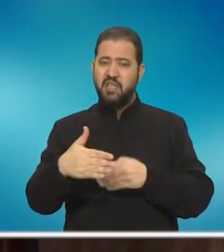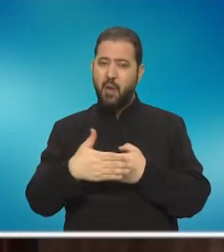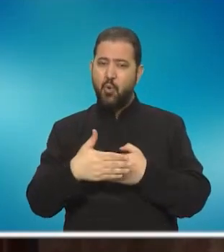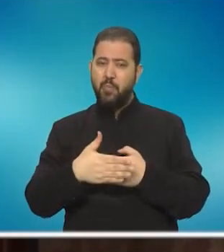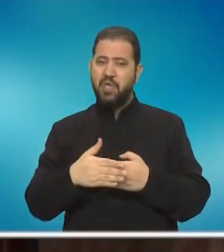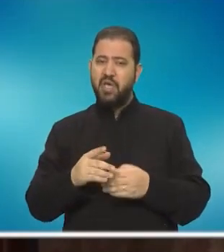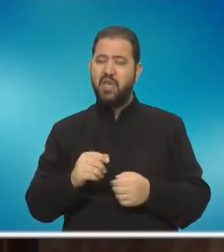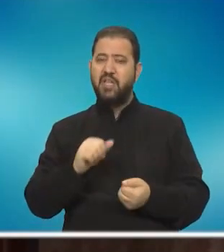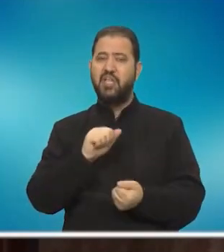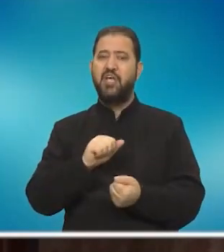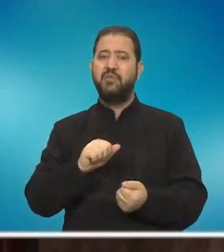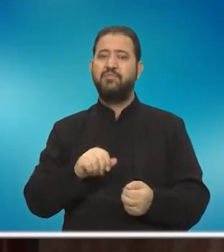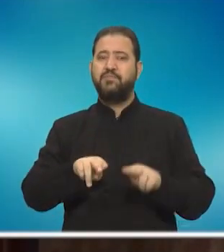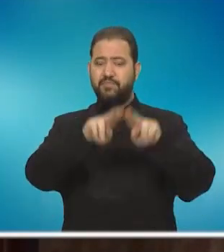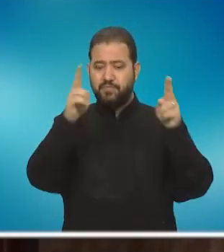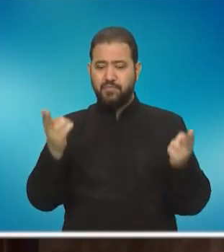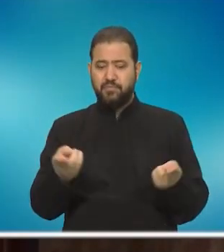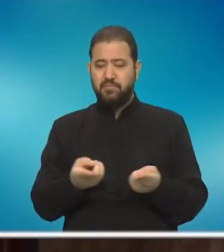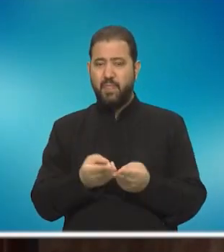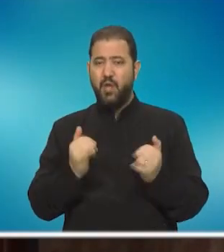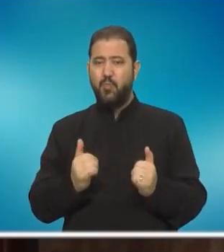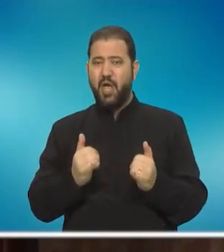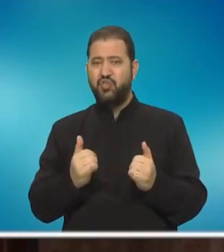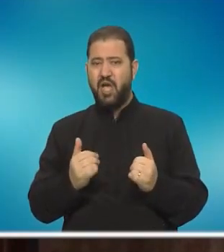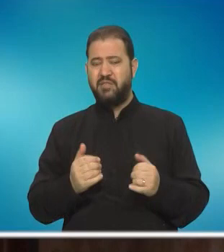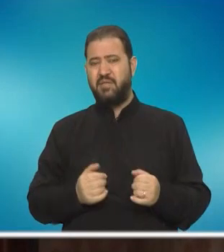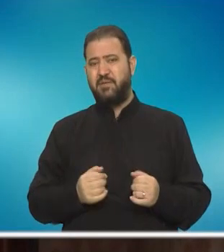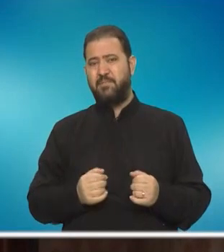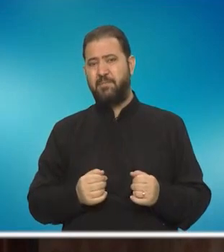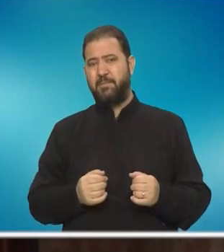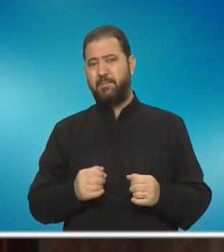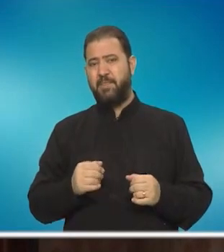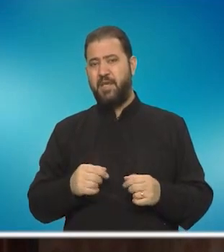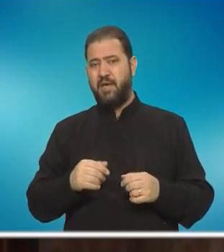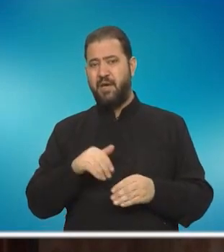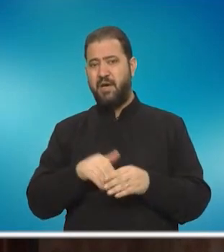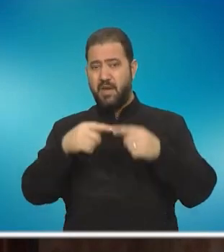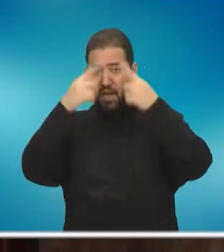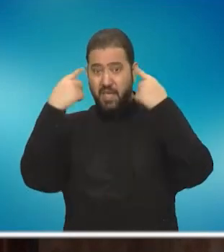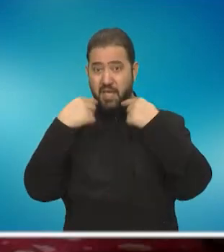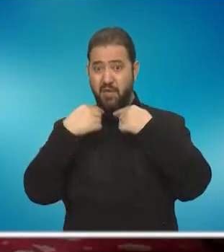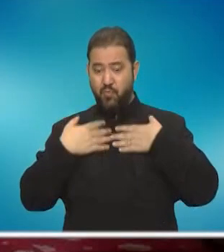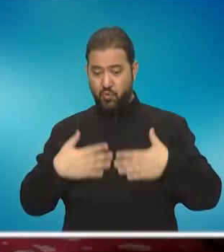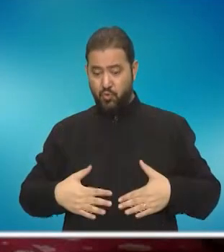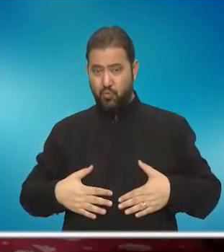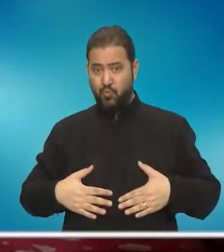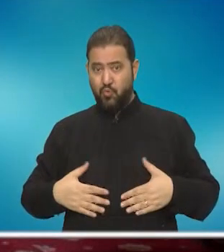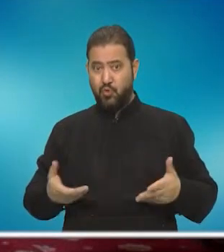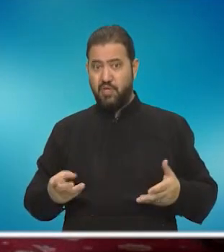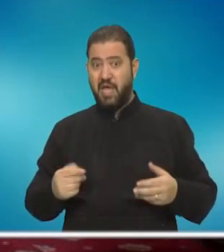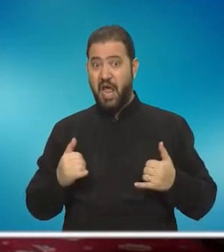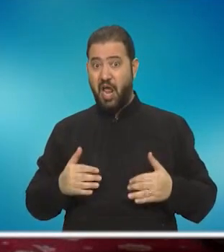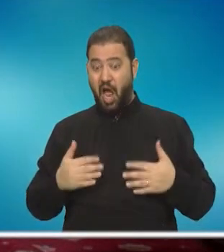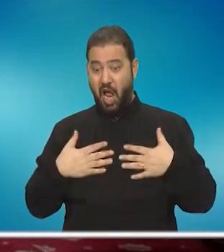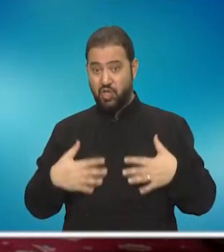o duce sub chipul trupului, dar acesta fiind lăsat de Dumnezeu